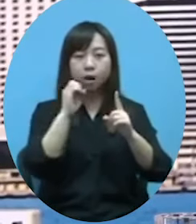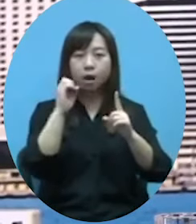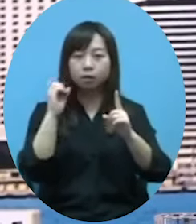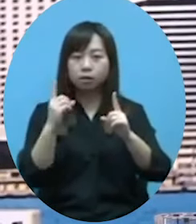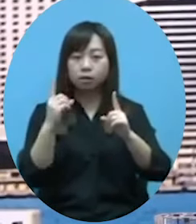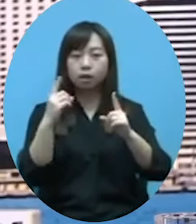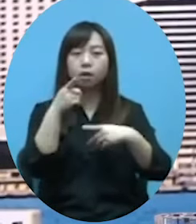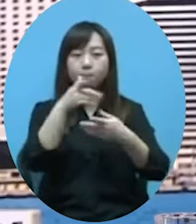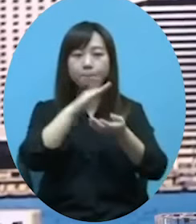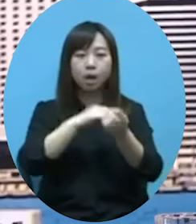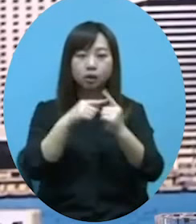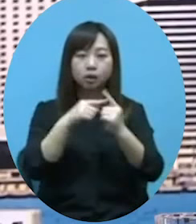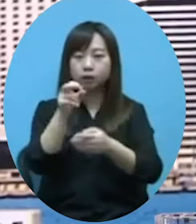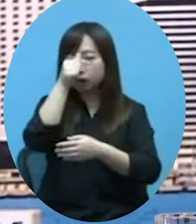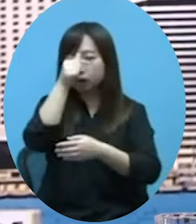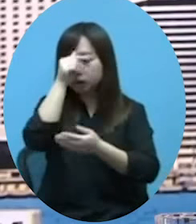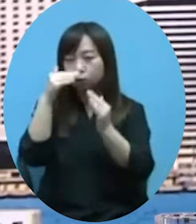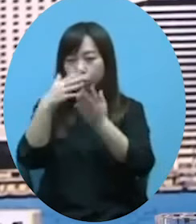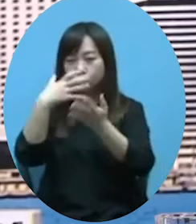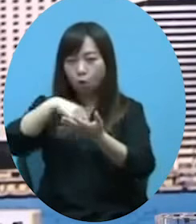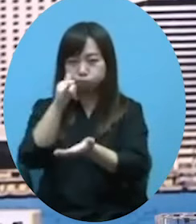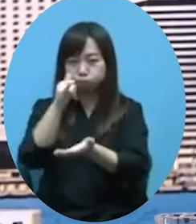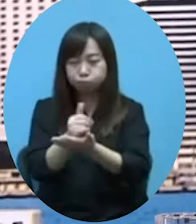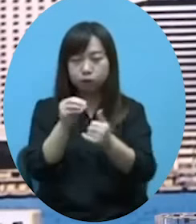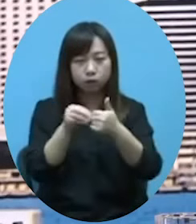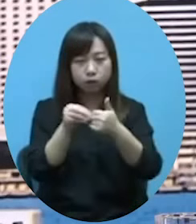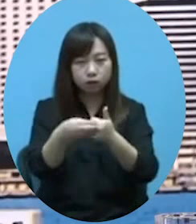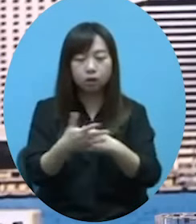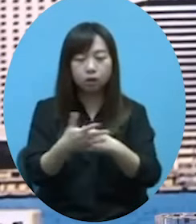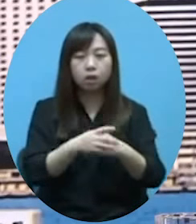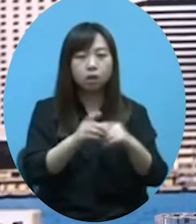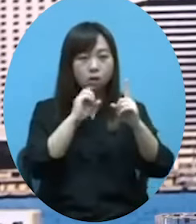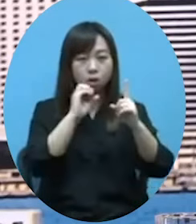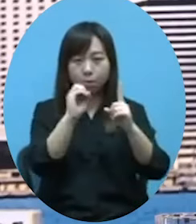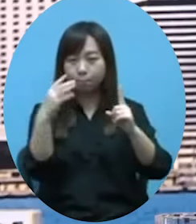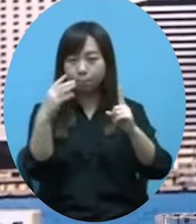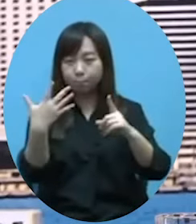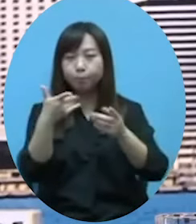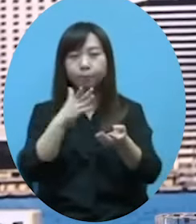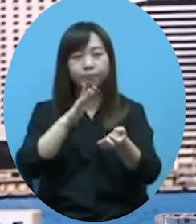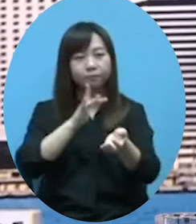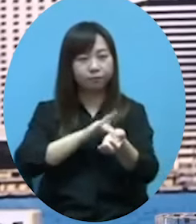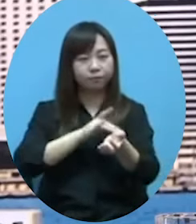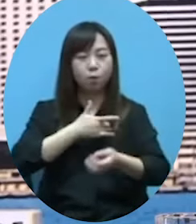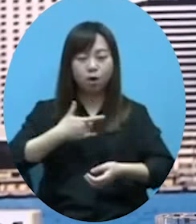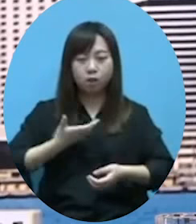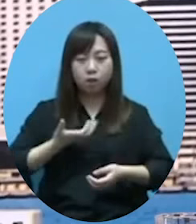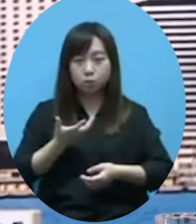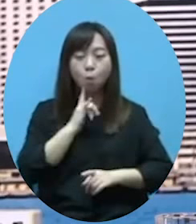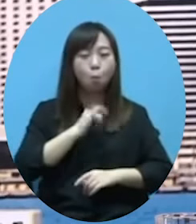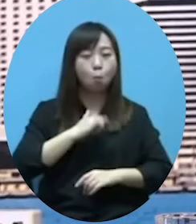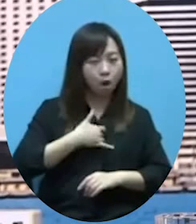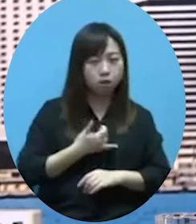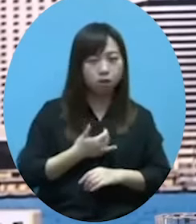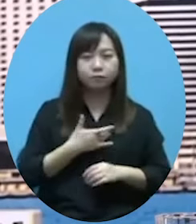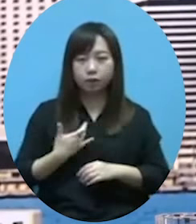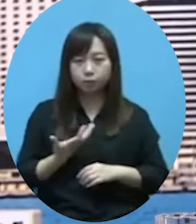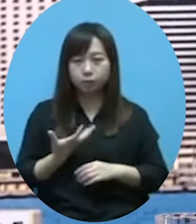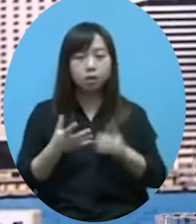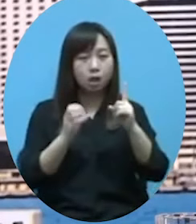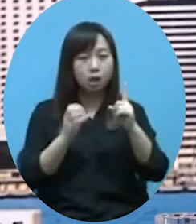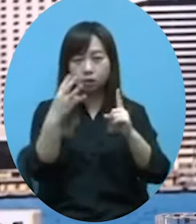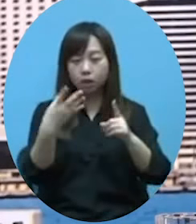隔離治療的而我們呢就是有105宗的確診和疑似確診個案是10